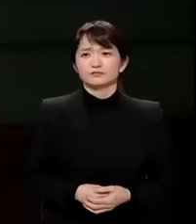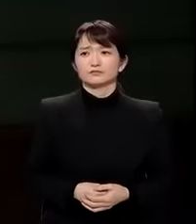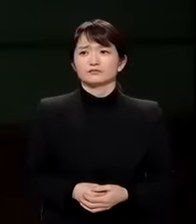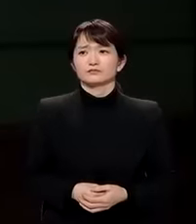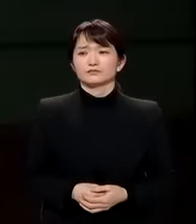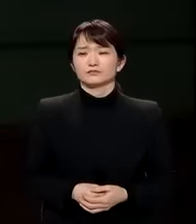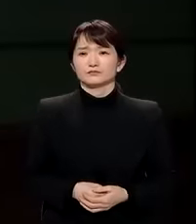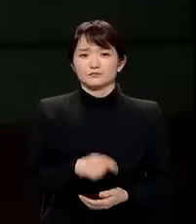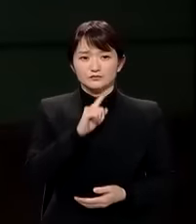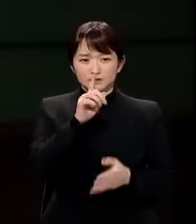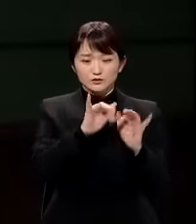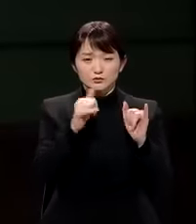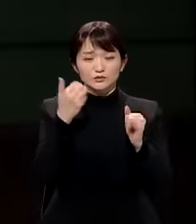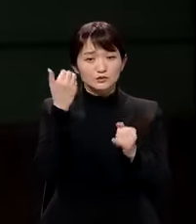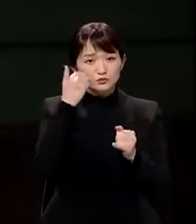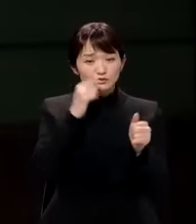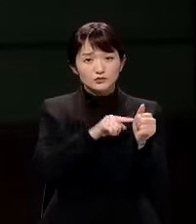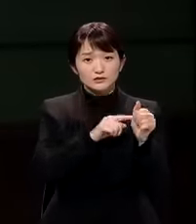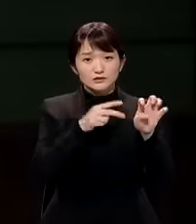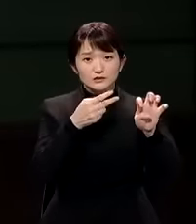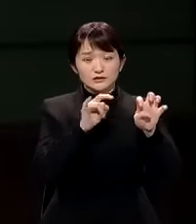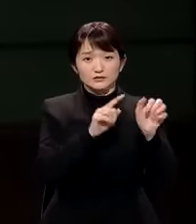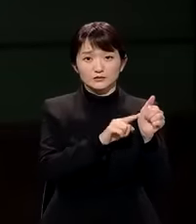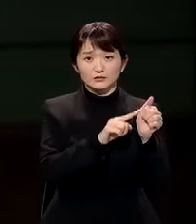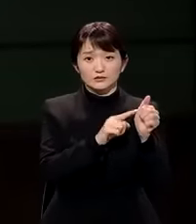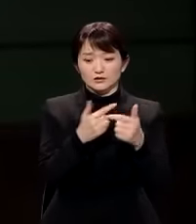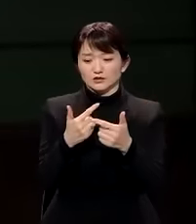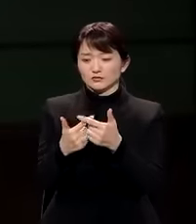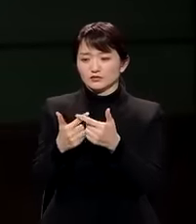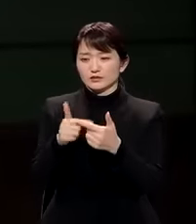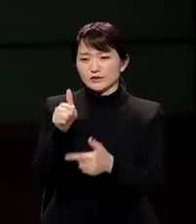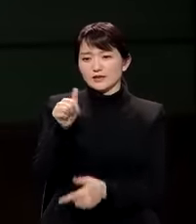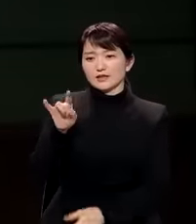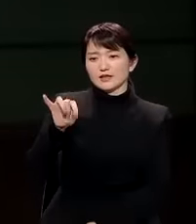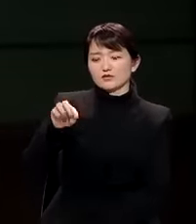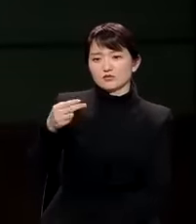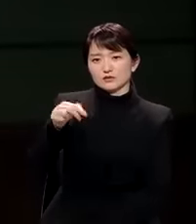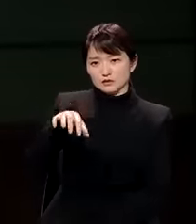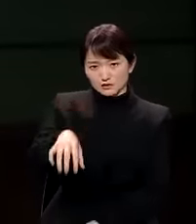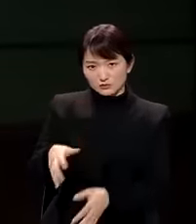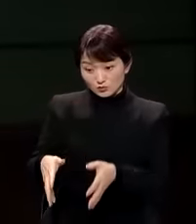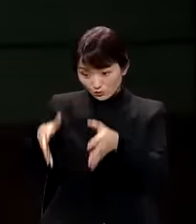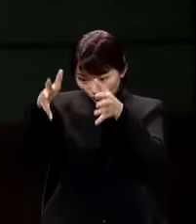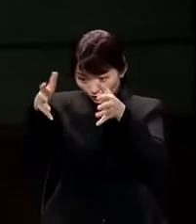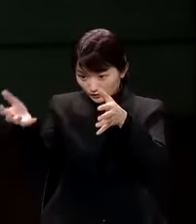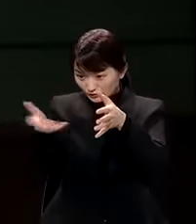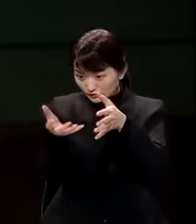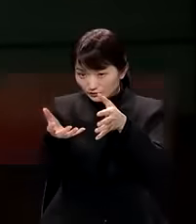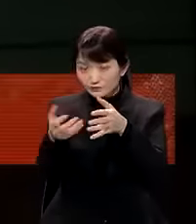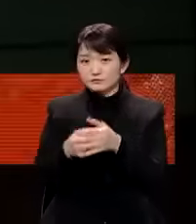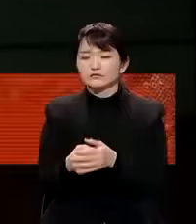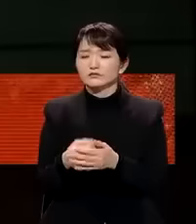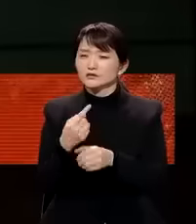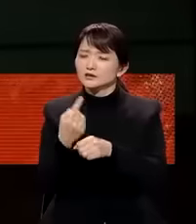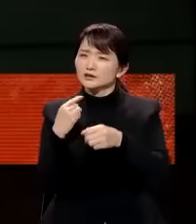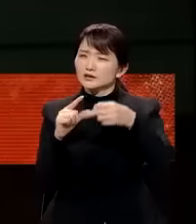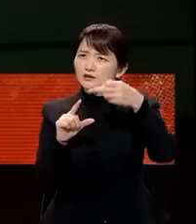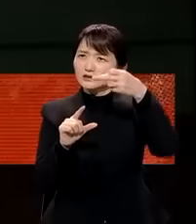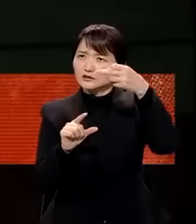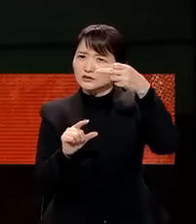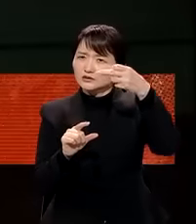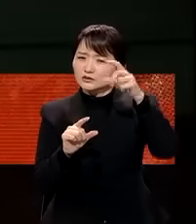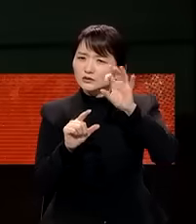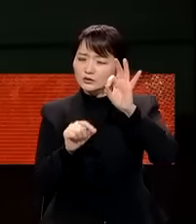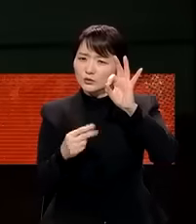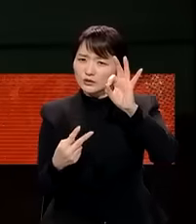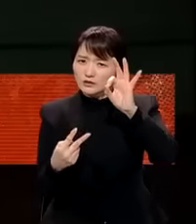40대 남성인데 부 부산 해운대구의 한 오피스텔에 살고 있습니다이 하루는 지난해 10월 2일이었다